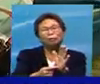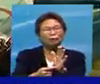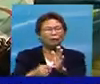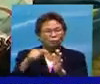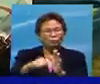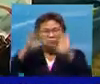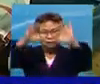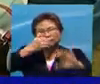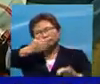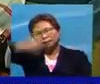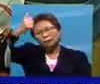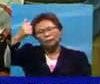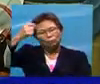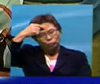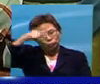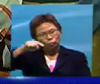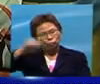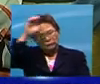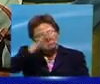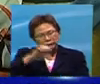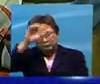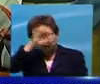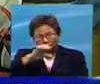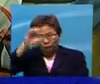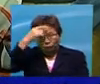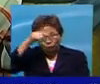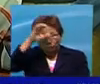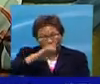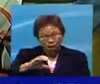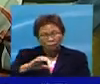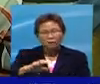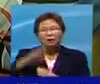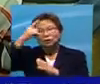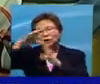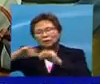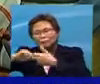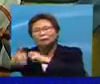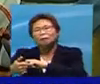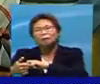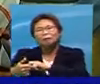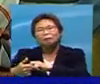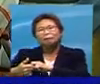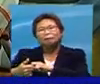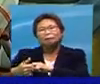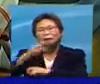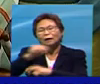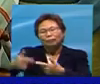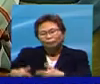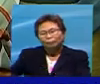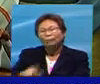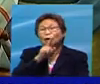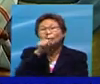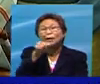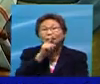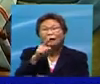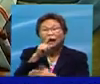yang terbaik untuk mencari penyelesaian dan juga kebenaran